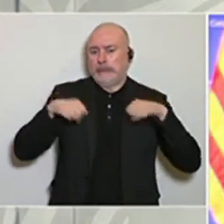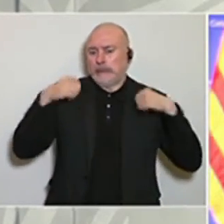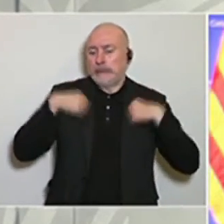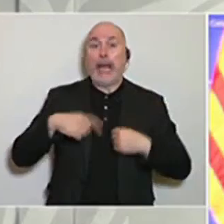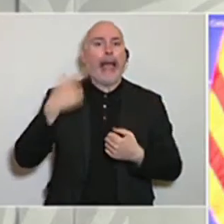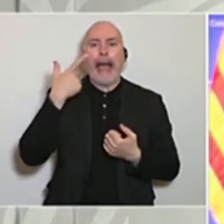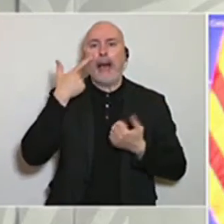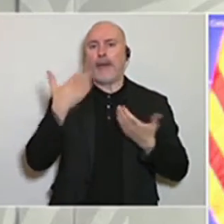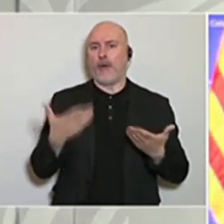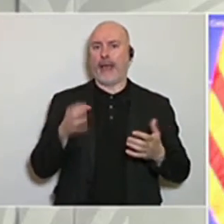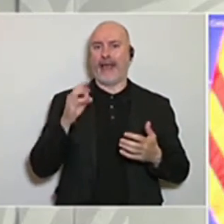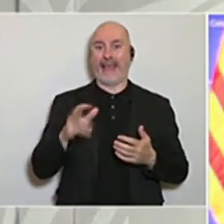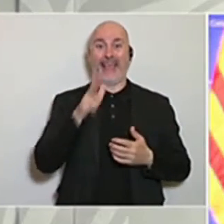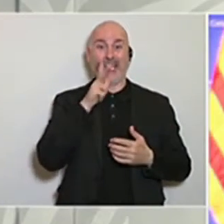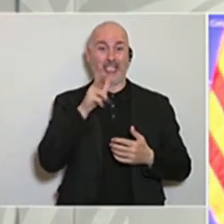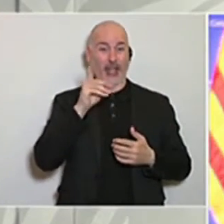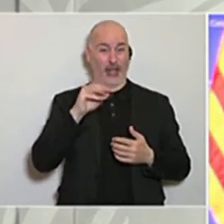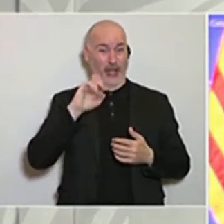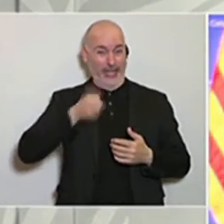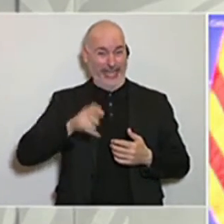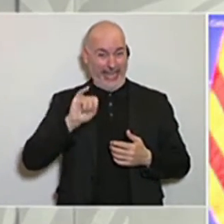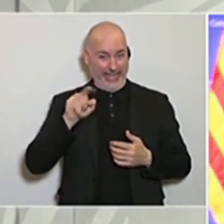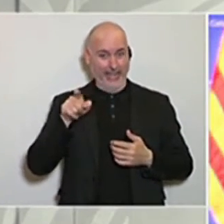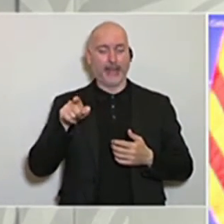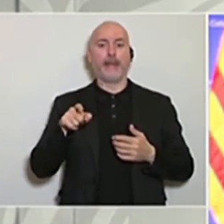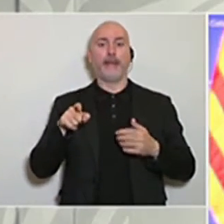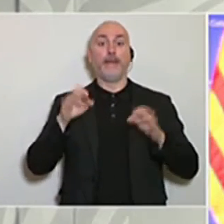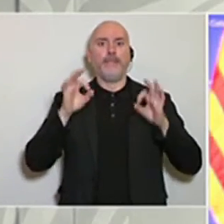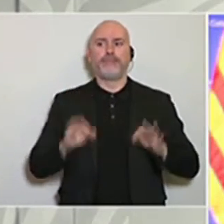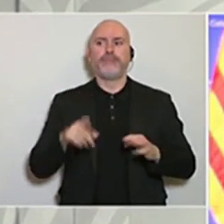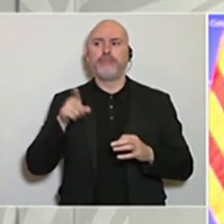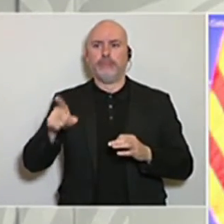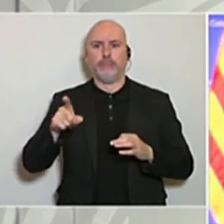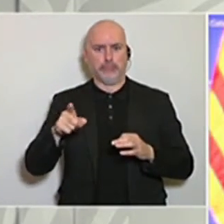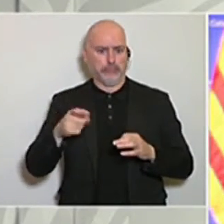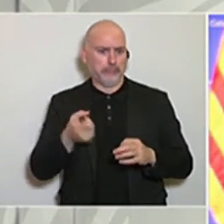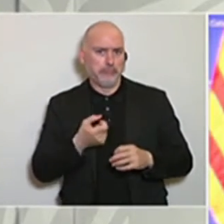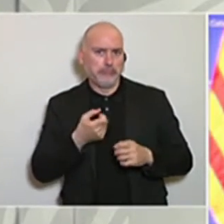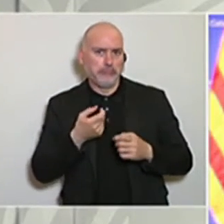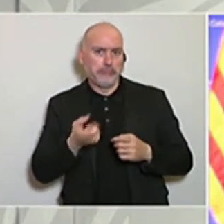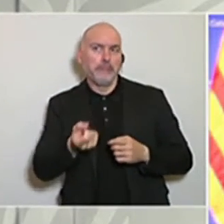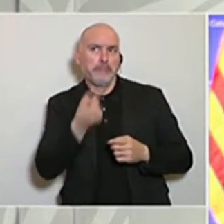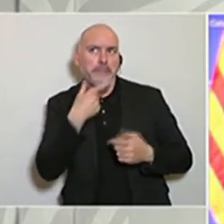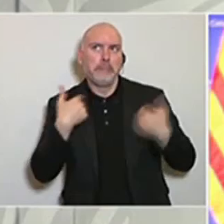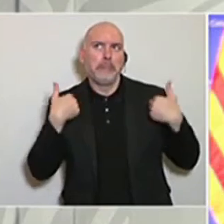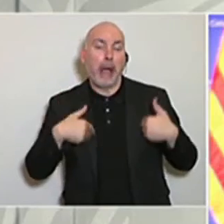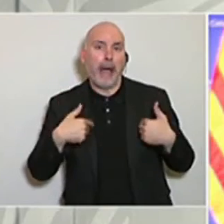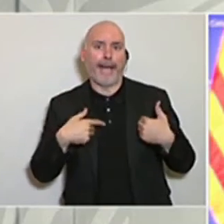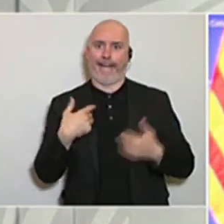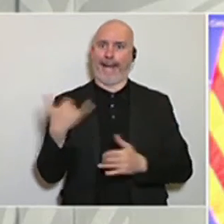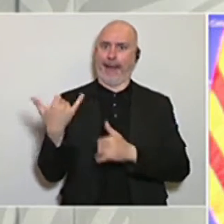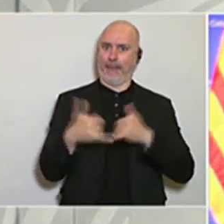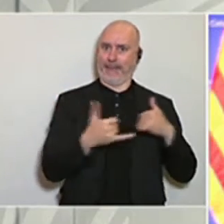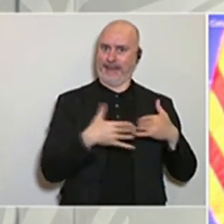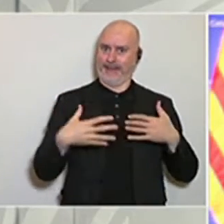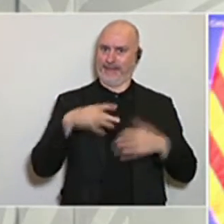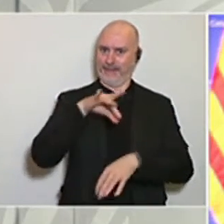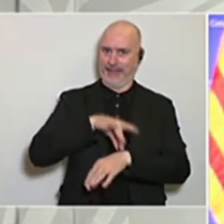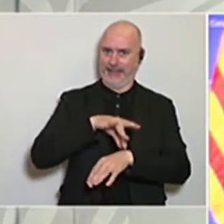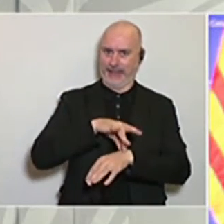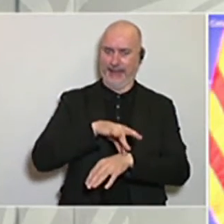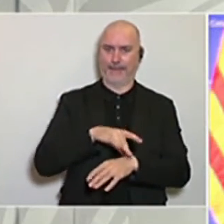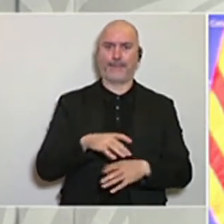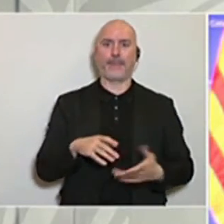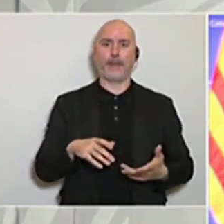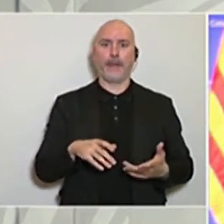per veure si amb la hidroxicloroquina doncs, era un tractament efectiu contra la Covid-19. A partir d'aquí no hem de retirar